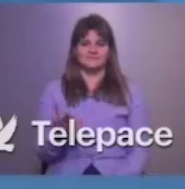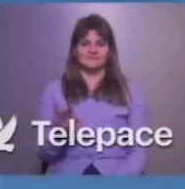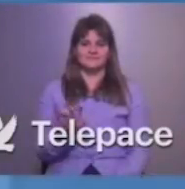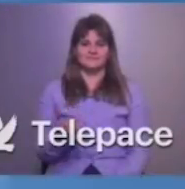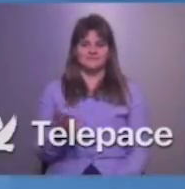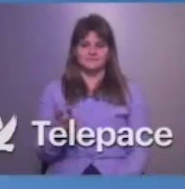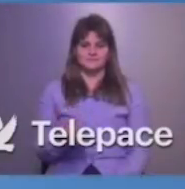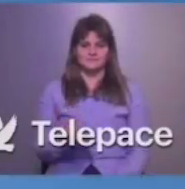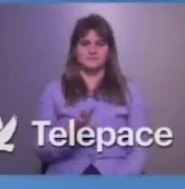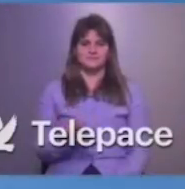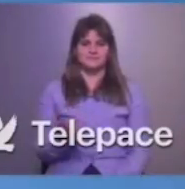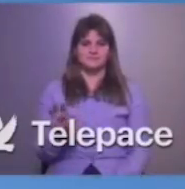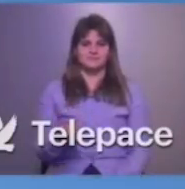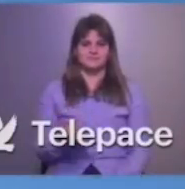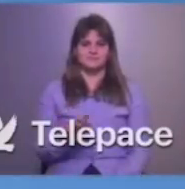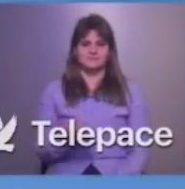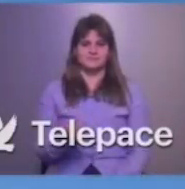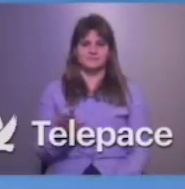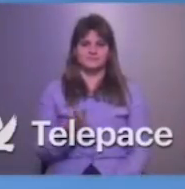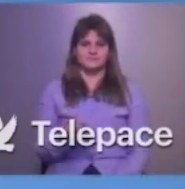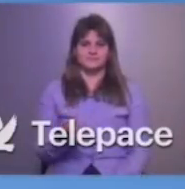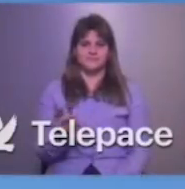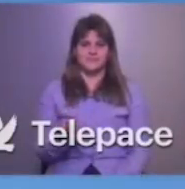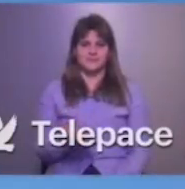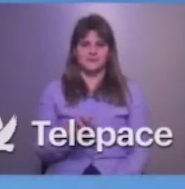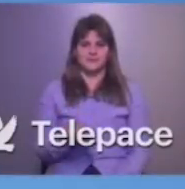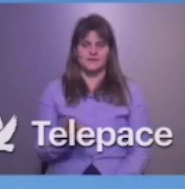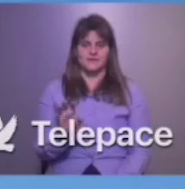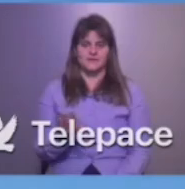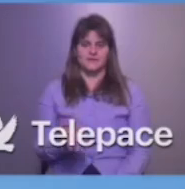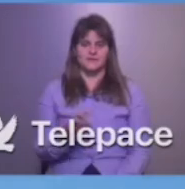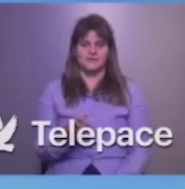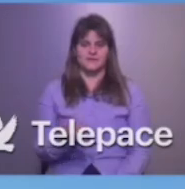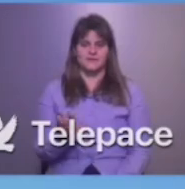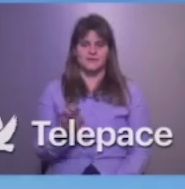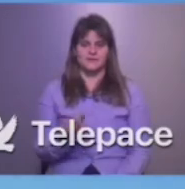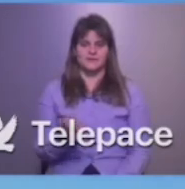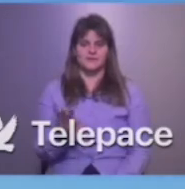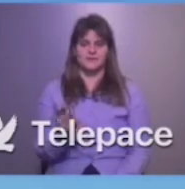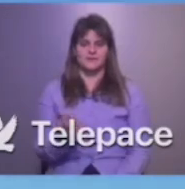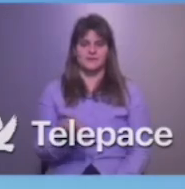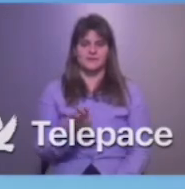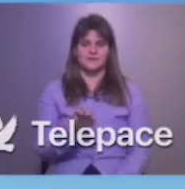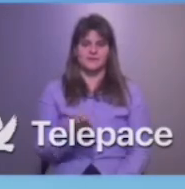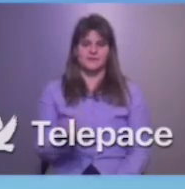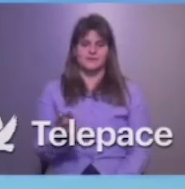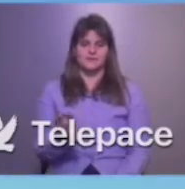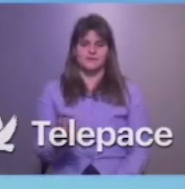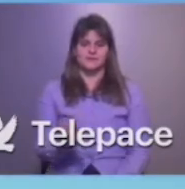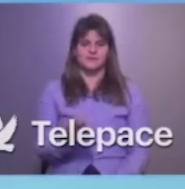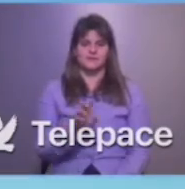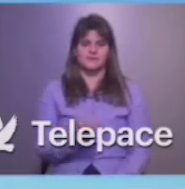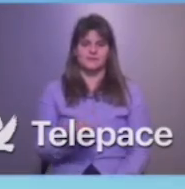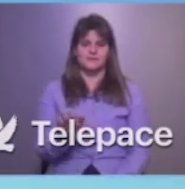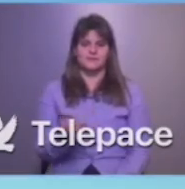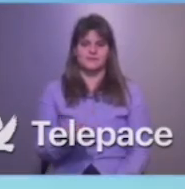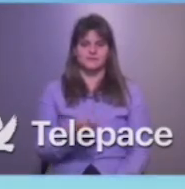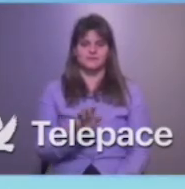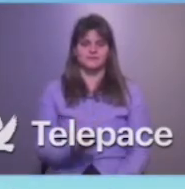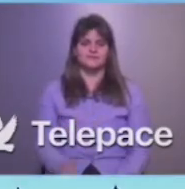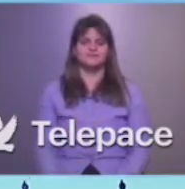pochi minuti verrà celebrata l'Eucaristia. È un momento molto